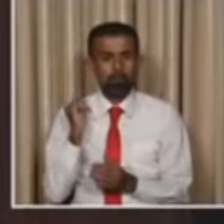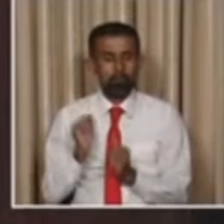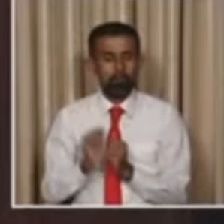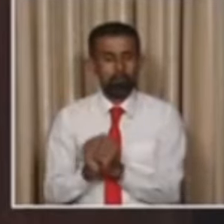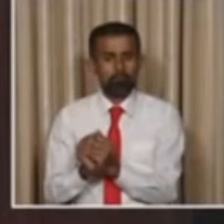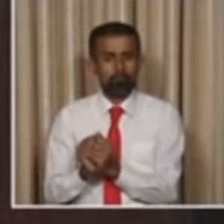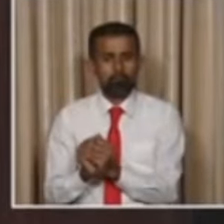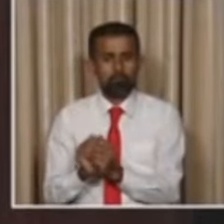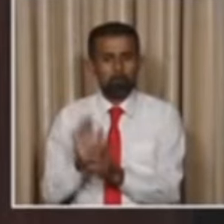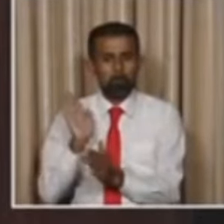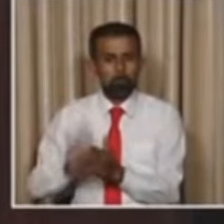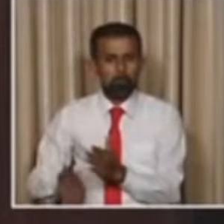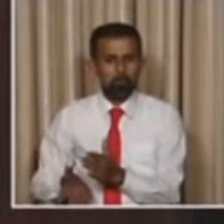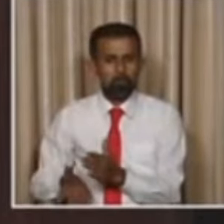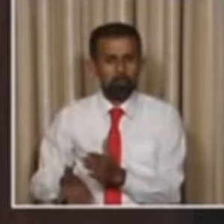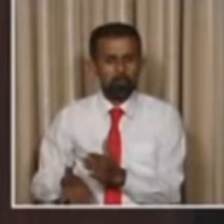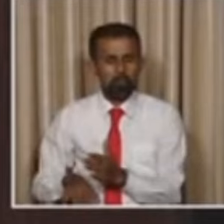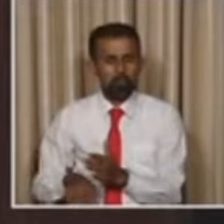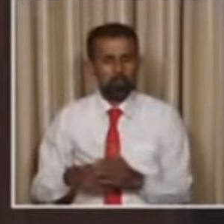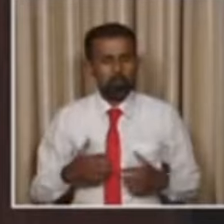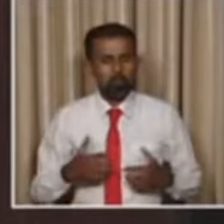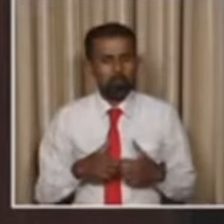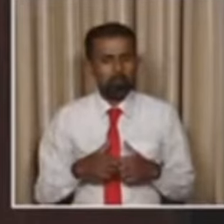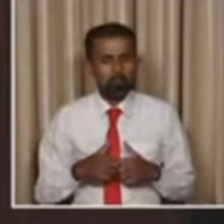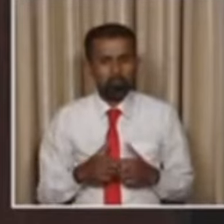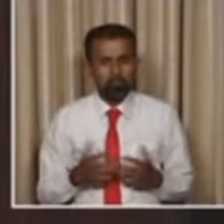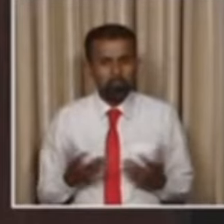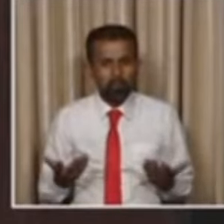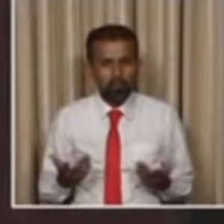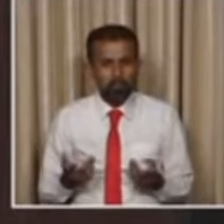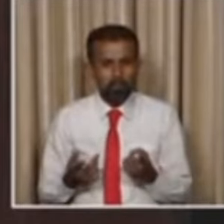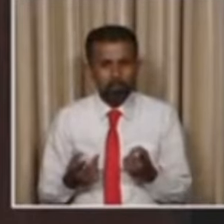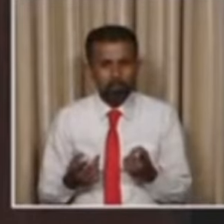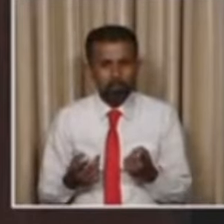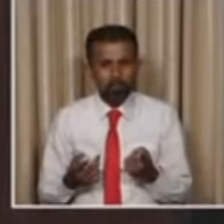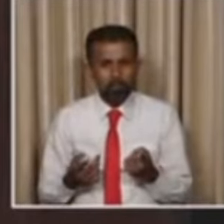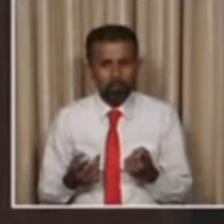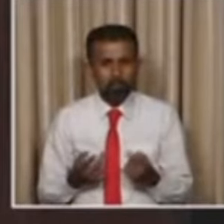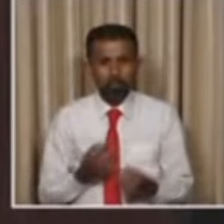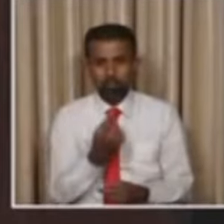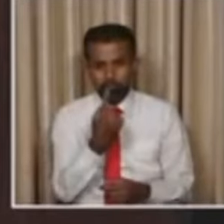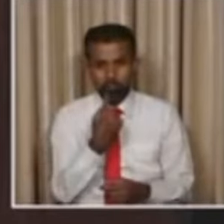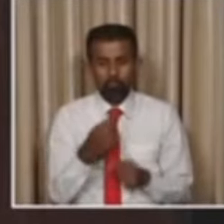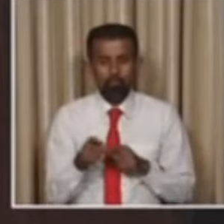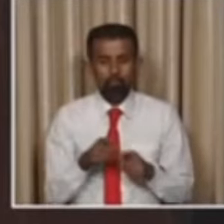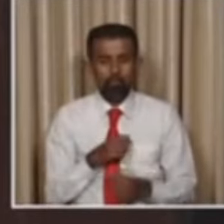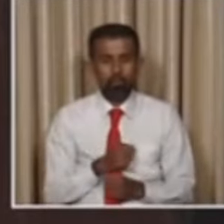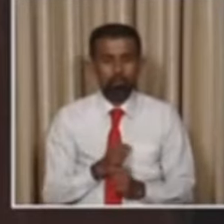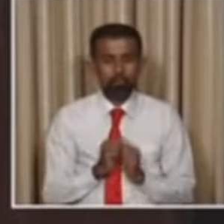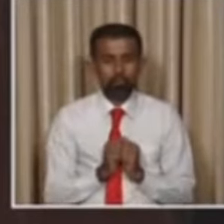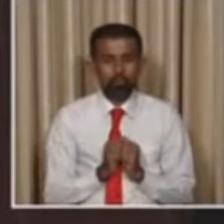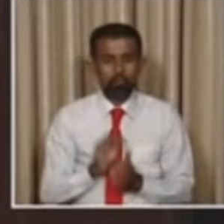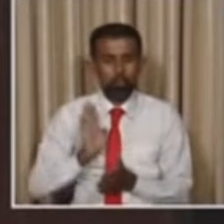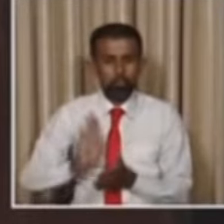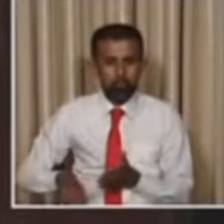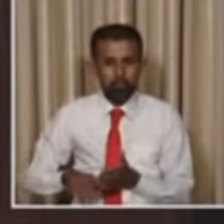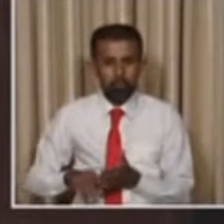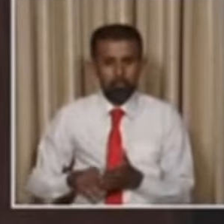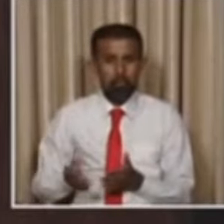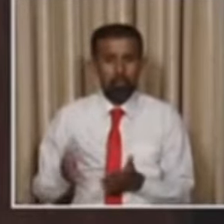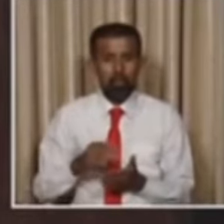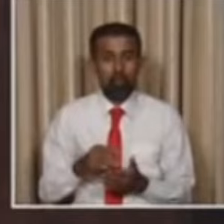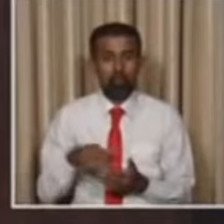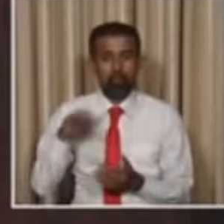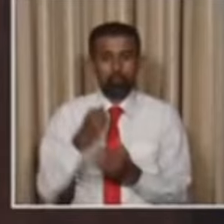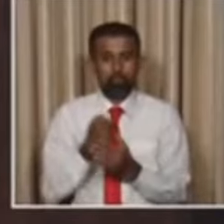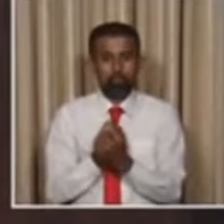මේක පහර හැරීමයි පිළිවෙත ගැටලුවක් ඇති වෙන්නේ නැද්ද? එතකොට එහෙමනම් ඔබතුමාලා කිව්වා වගේම මේ රාජකාරිය පැහැර හැරිපු අය අපි අරගෙන ගිහලා තවත් උසස් තන්ත්‍ර